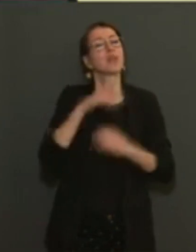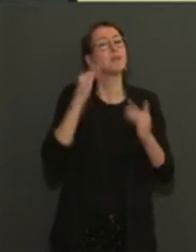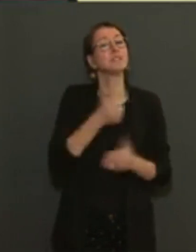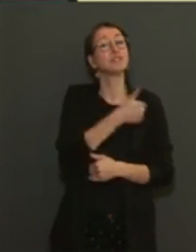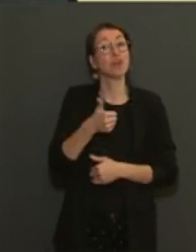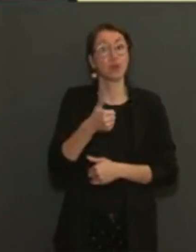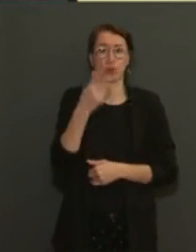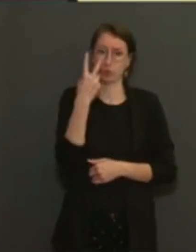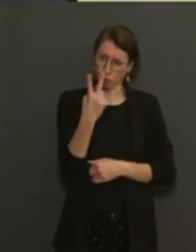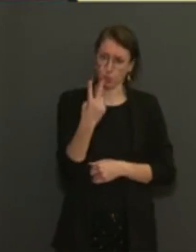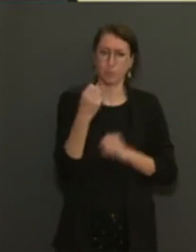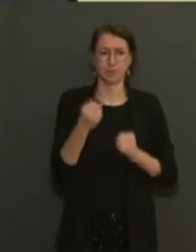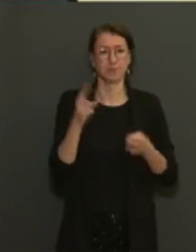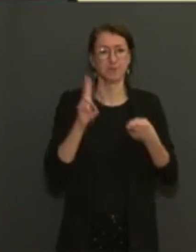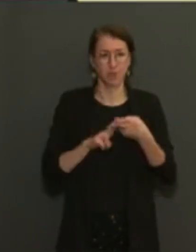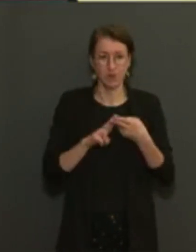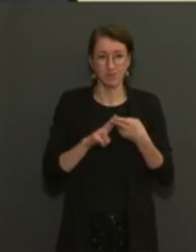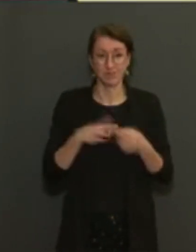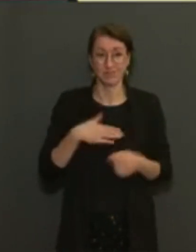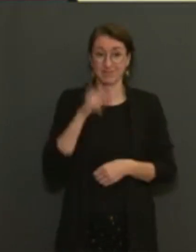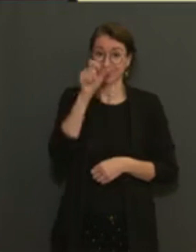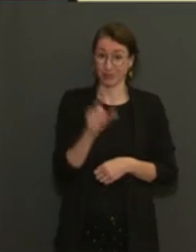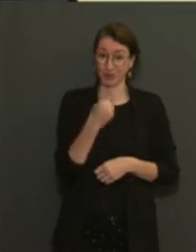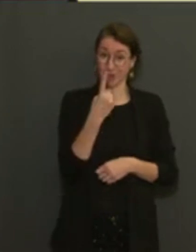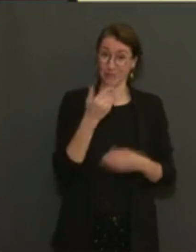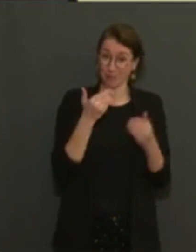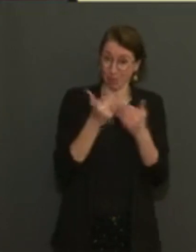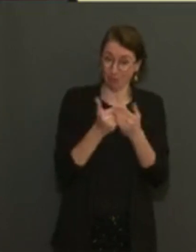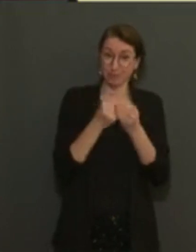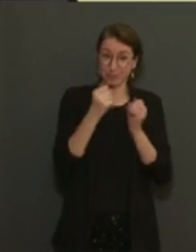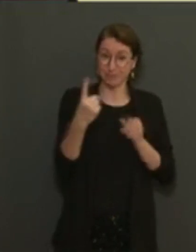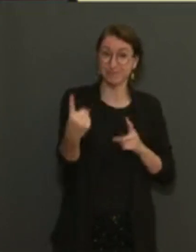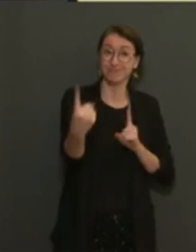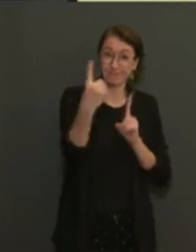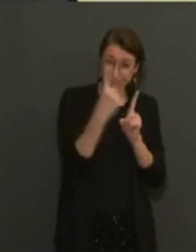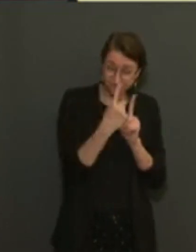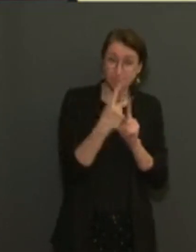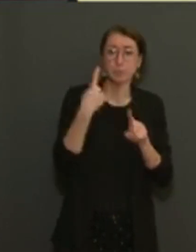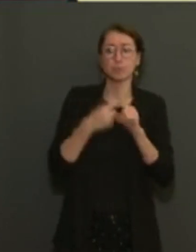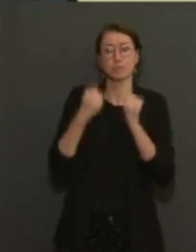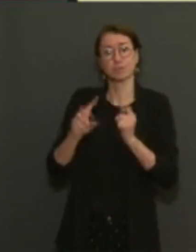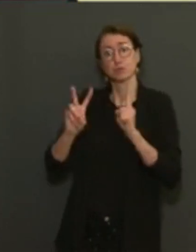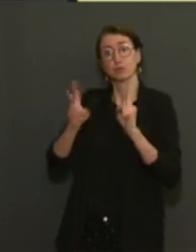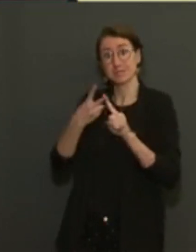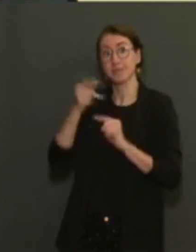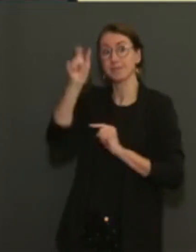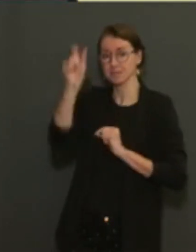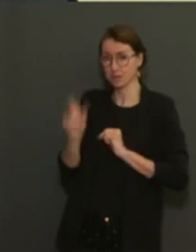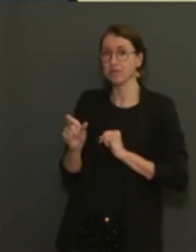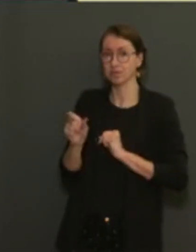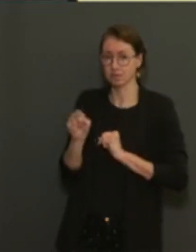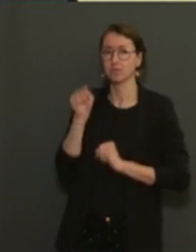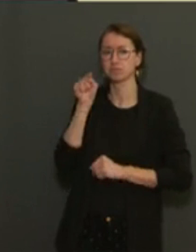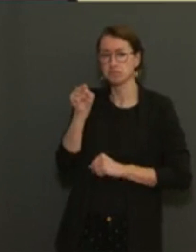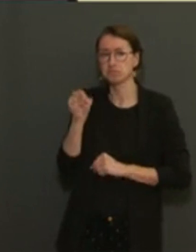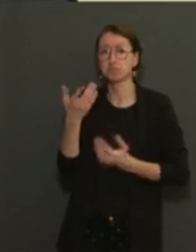ce fameux contact étroit et d'autre part une deuxième personne, mais deuxième personne avec laquelle les distances